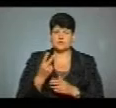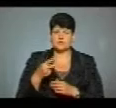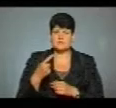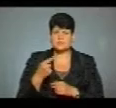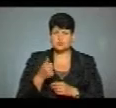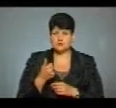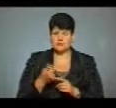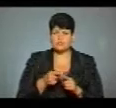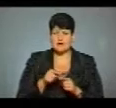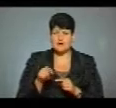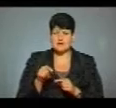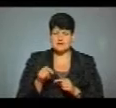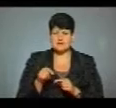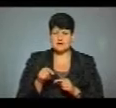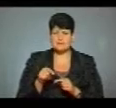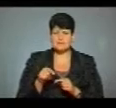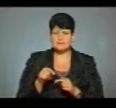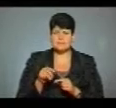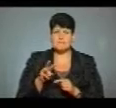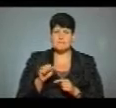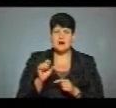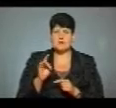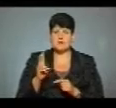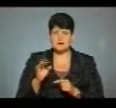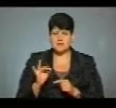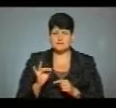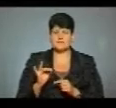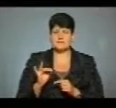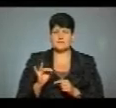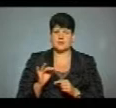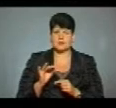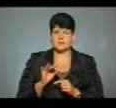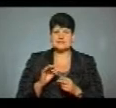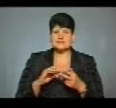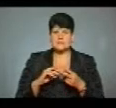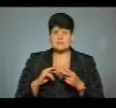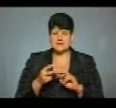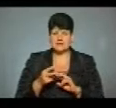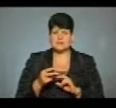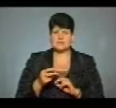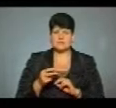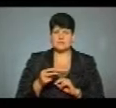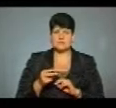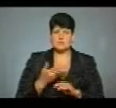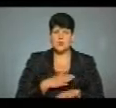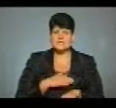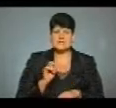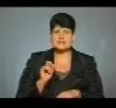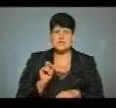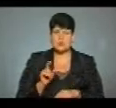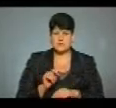21-го року, а це саме марки і фенінги, він вирішив замінити на польські